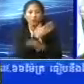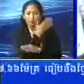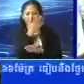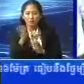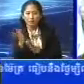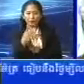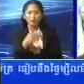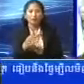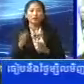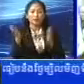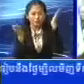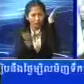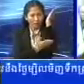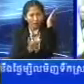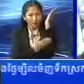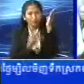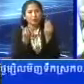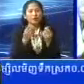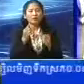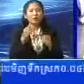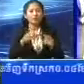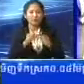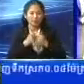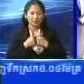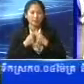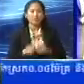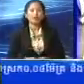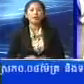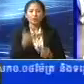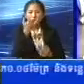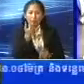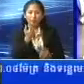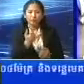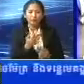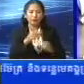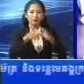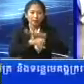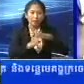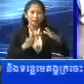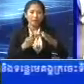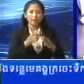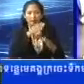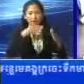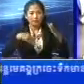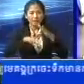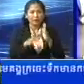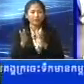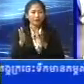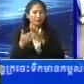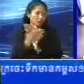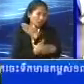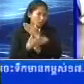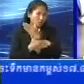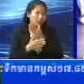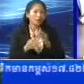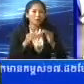นื่องกากาตุนตรีนเรียนเยอะในประทุจิกรรมสัตตีประมุ่ยประเทศกรมประชาสัมพันธ์อาภิวัตรบริษัทกสิกรรมนังจนบดเตรียม